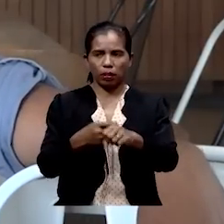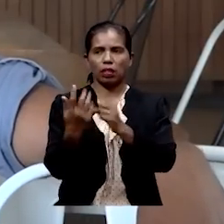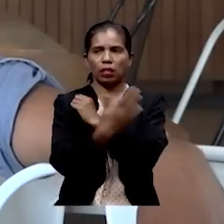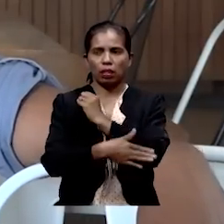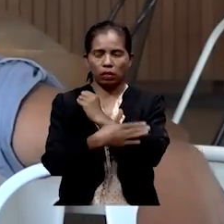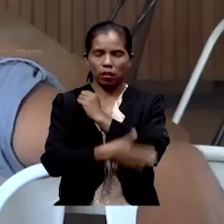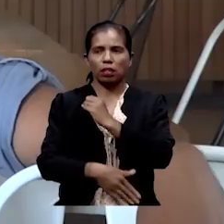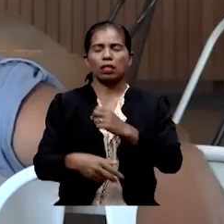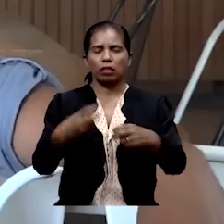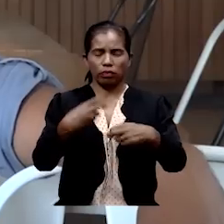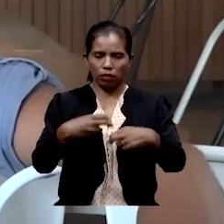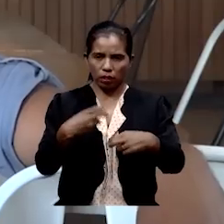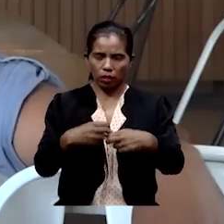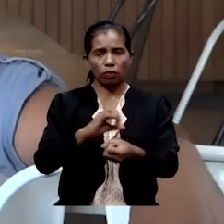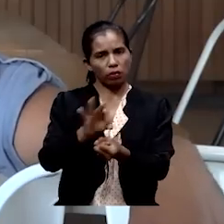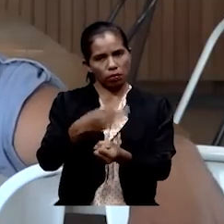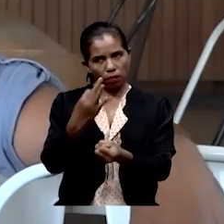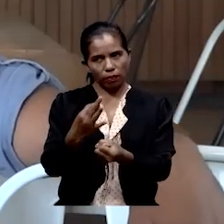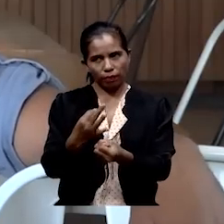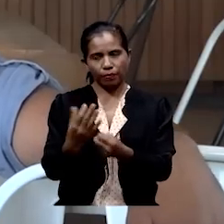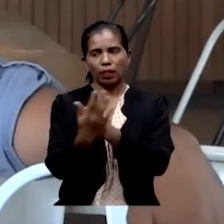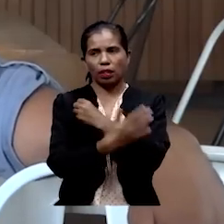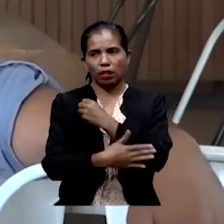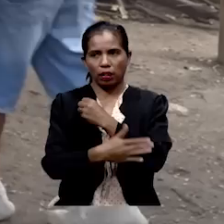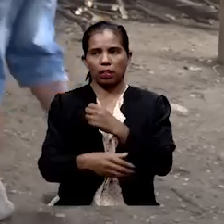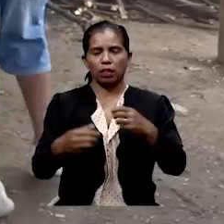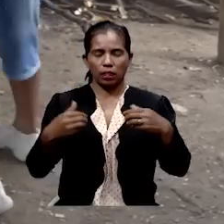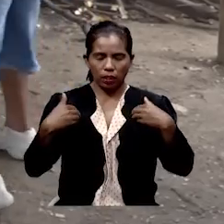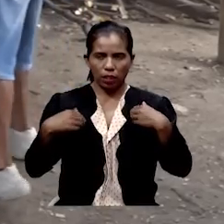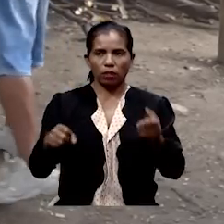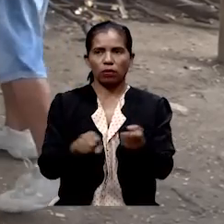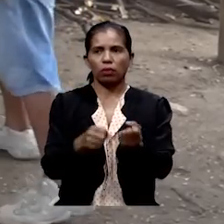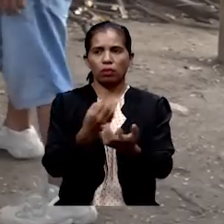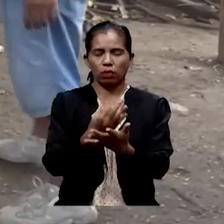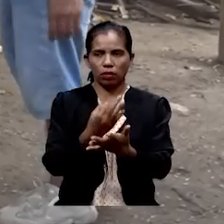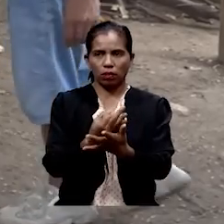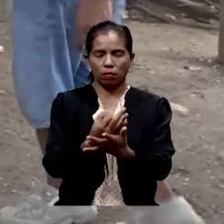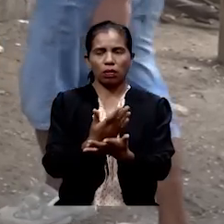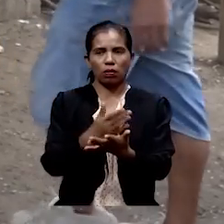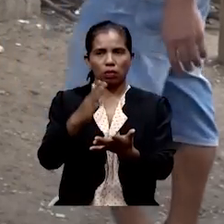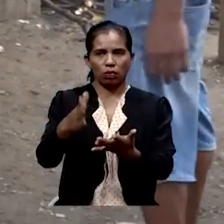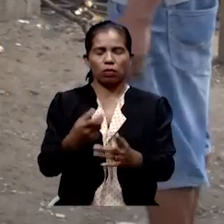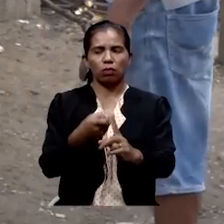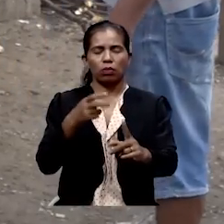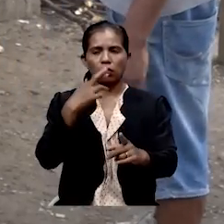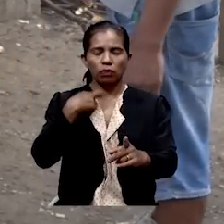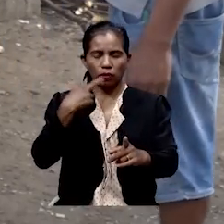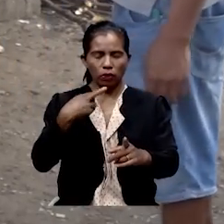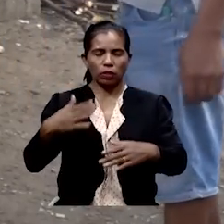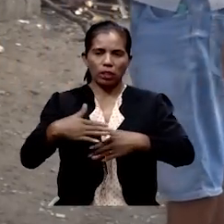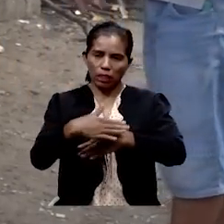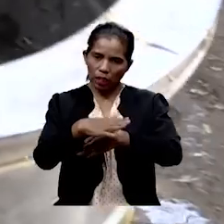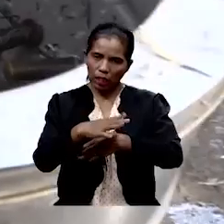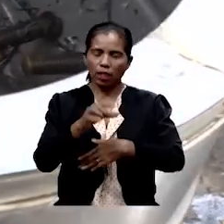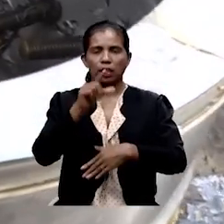sa fundak terlibat ya covid ni. Nasionalmente tengki supplier nebe madia para mohola produto lokal, como esos cos, ikan, nang manu,